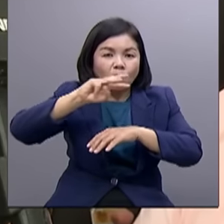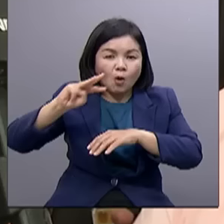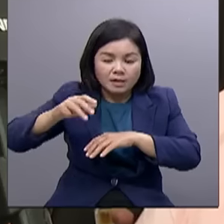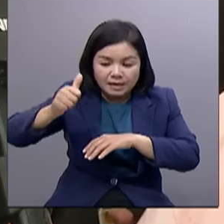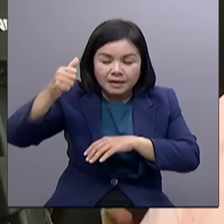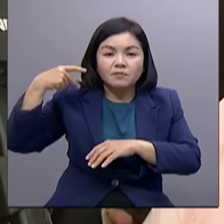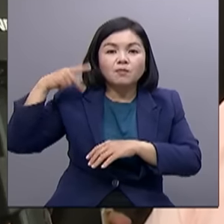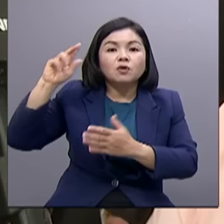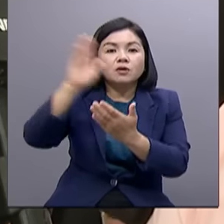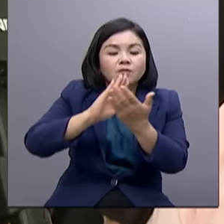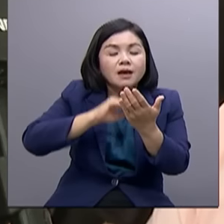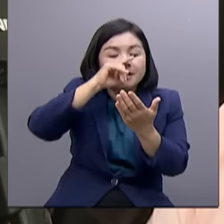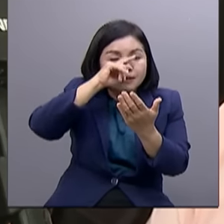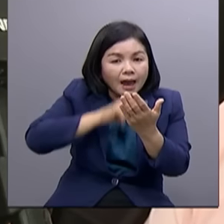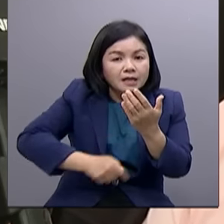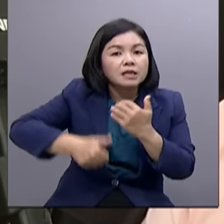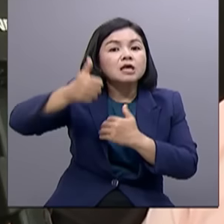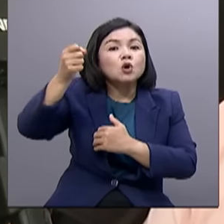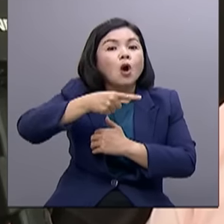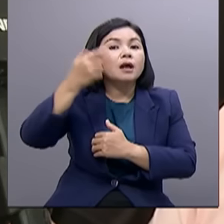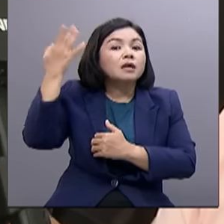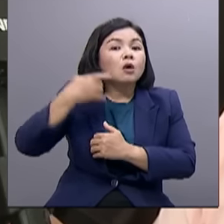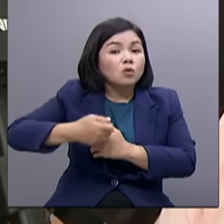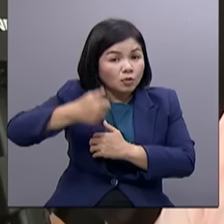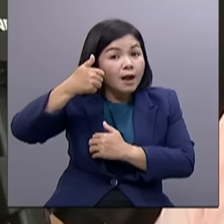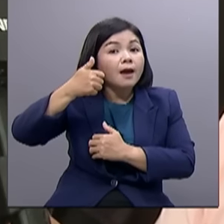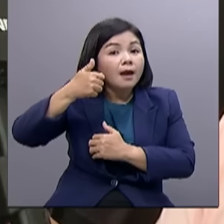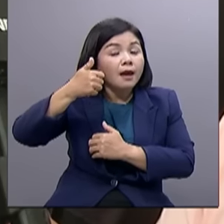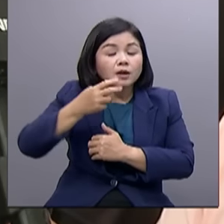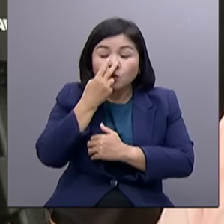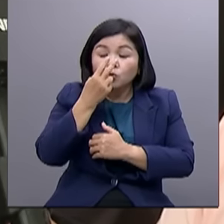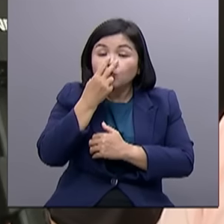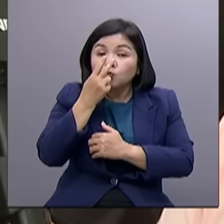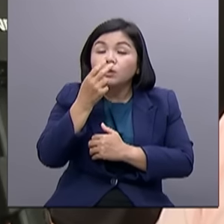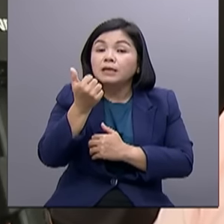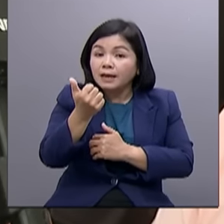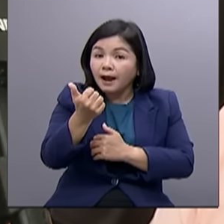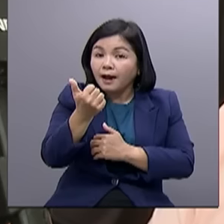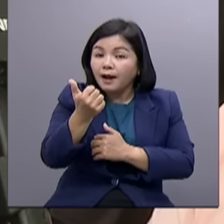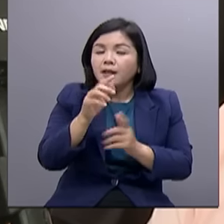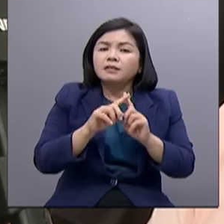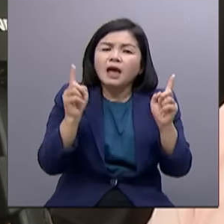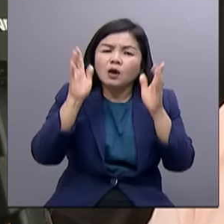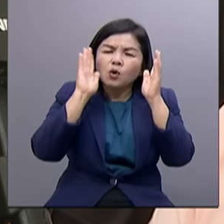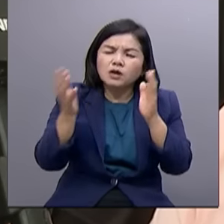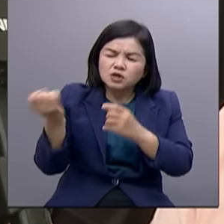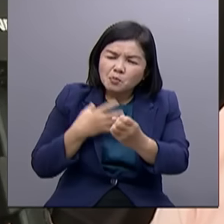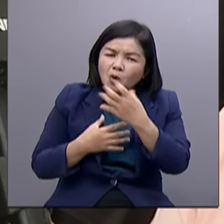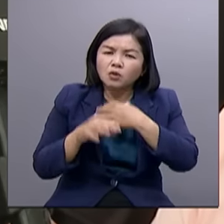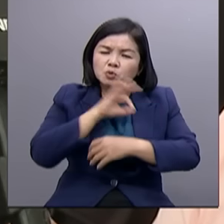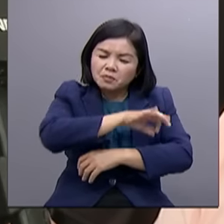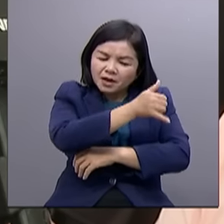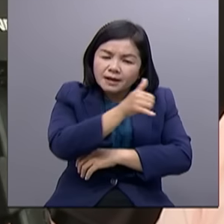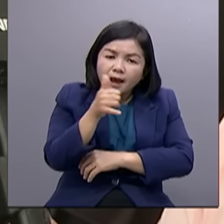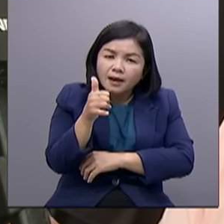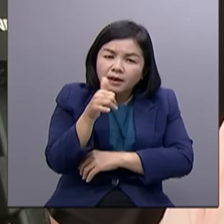ประเทศชาติดีกว่าเดิมก็ได้นะานี้ก็เราไม่มองในแง่ดีแต่บางคนก็บอกบอกว่าไม่แน่ใจ